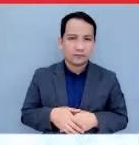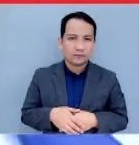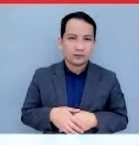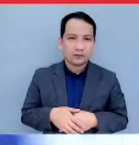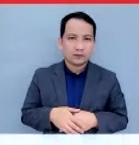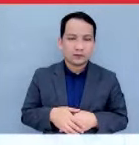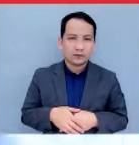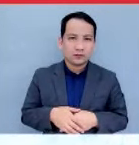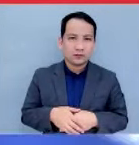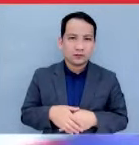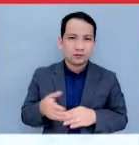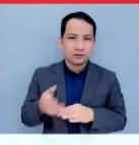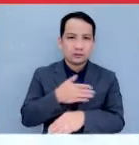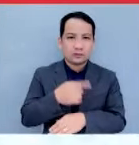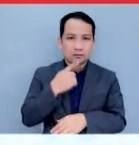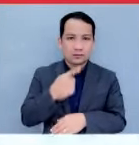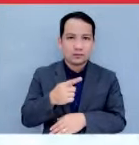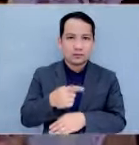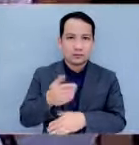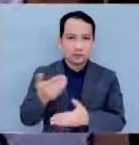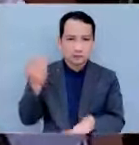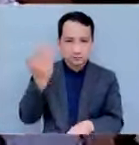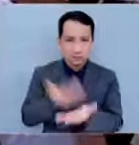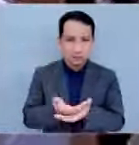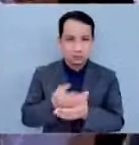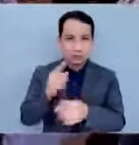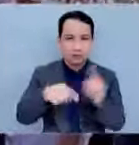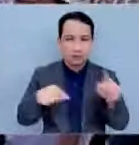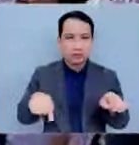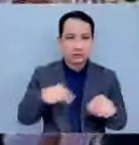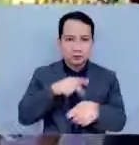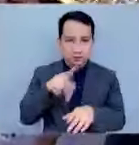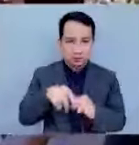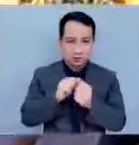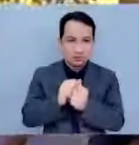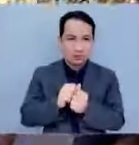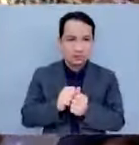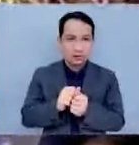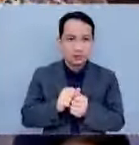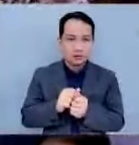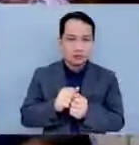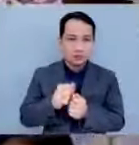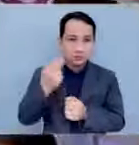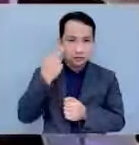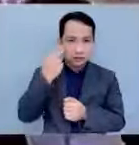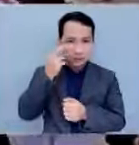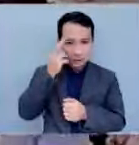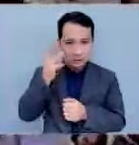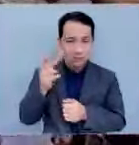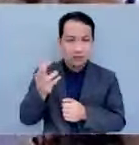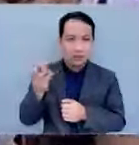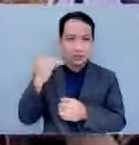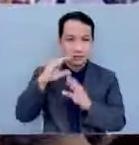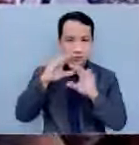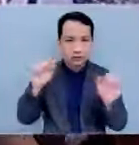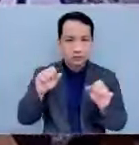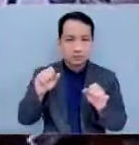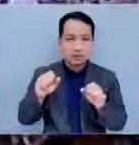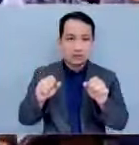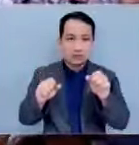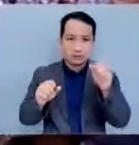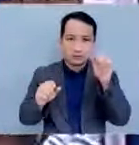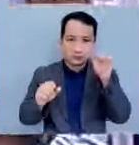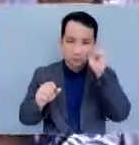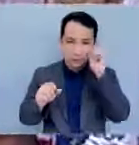Bukod kay Topacio, present din ang iba pang personalidad kabilang sina Attorney Harry Roque, dating Presidential Chief Legal Counsel Sal